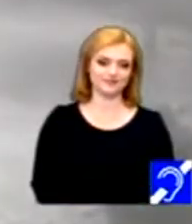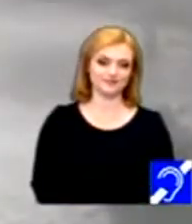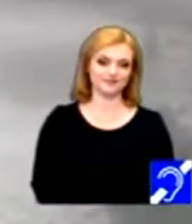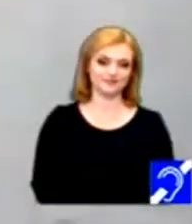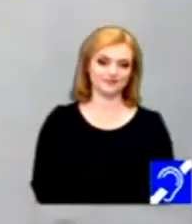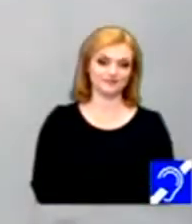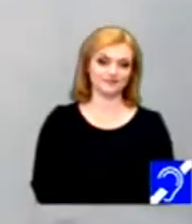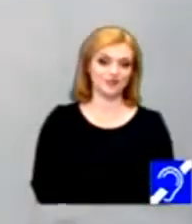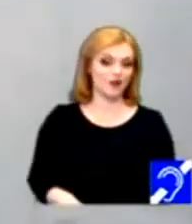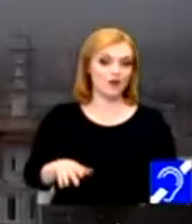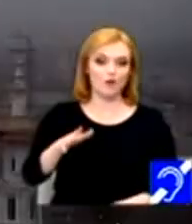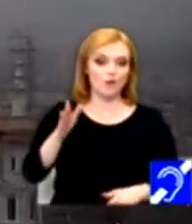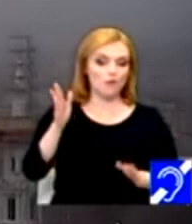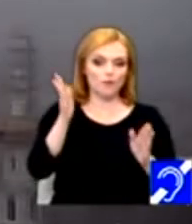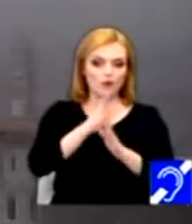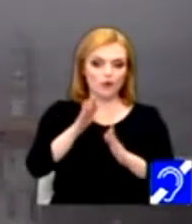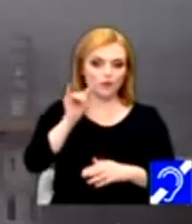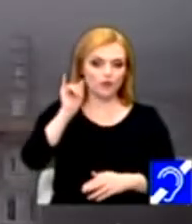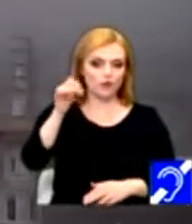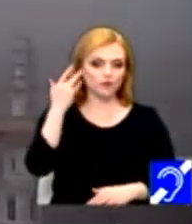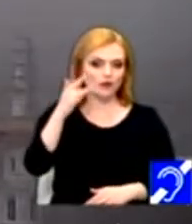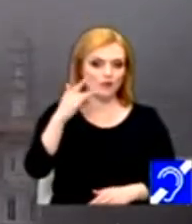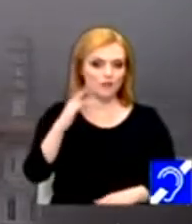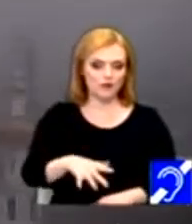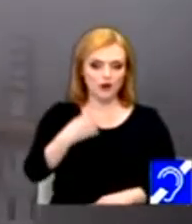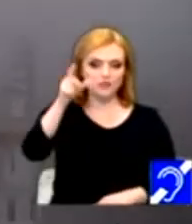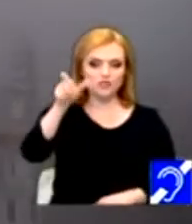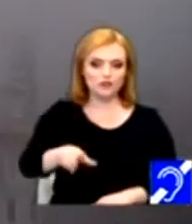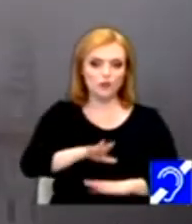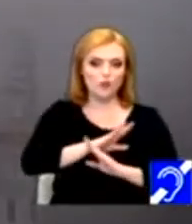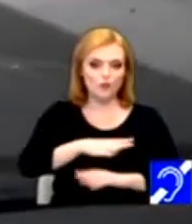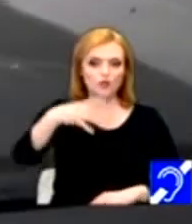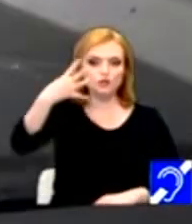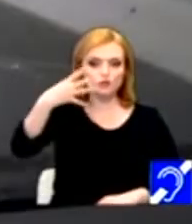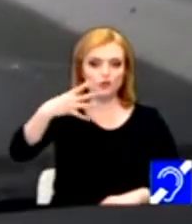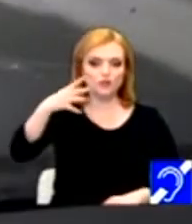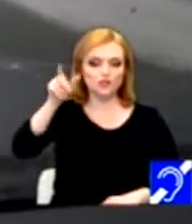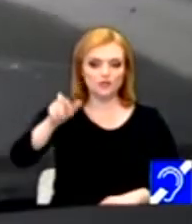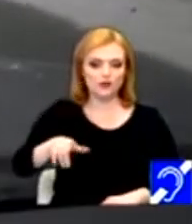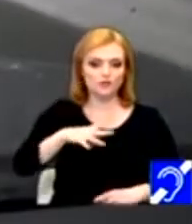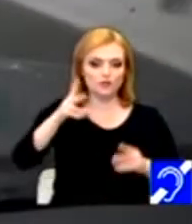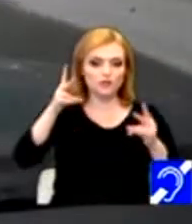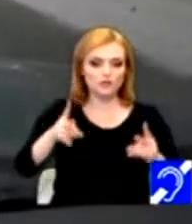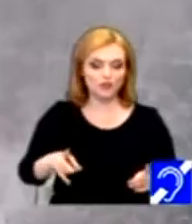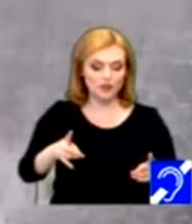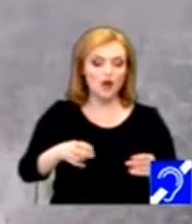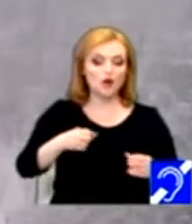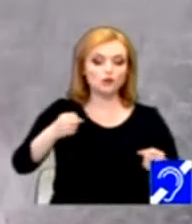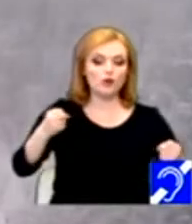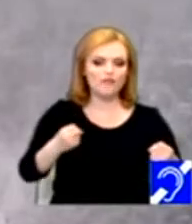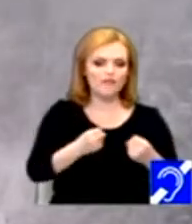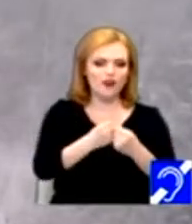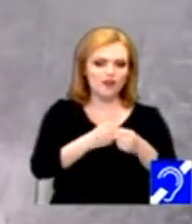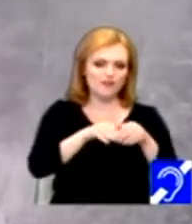Un episod de vreme rea a lovit puternic Statele Unite. O persoană a murit și alte 40 au fost rănite într-un accident în lanț în care au